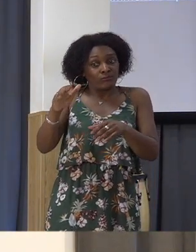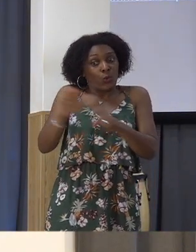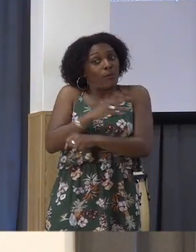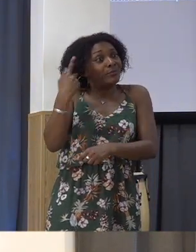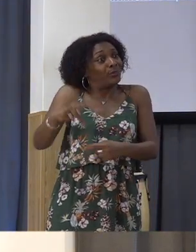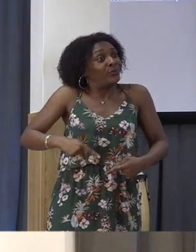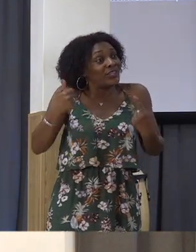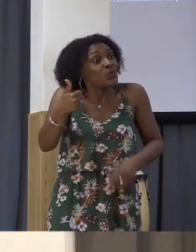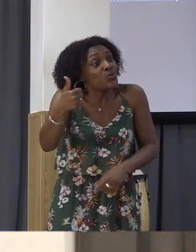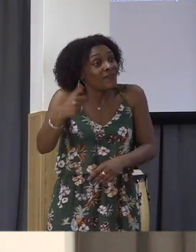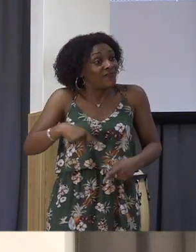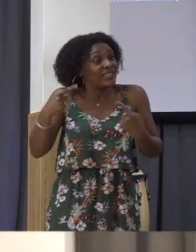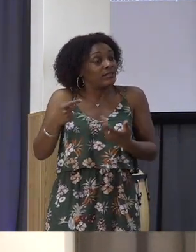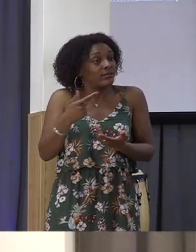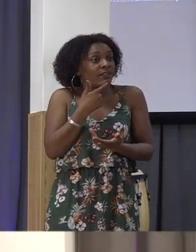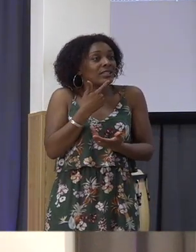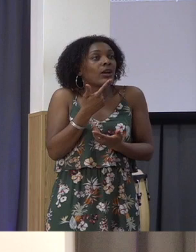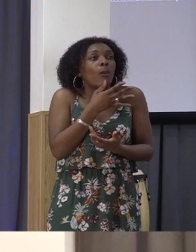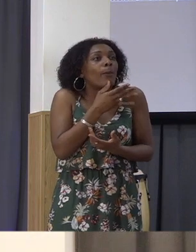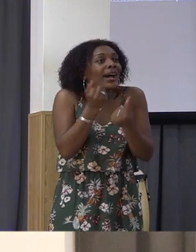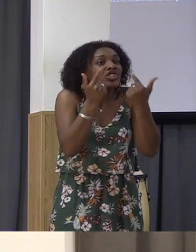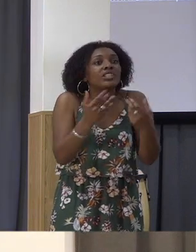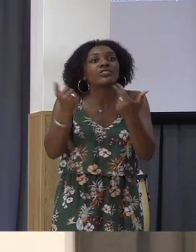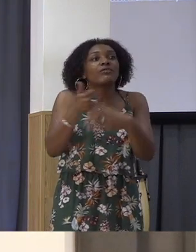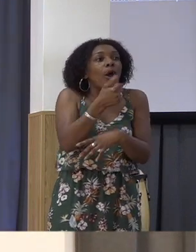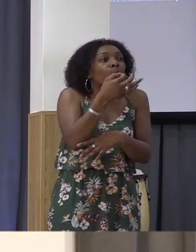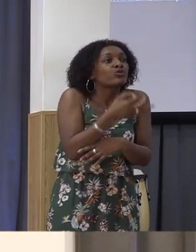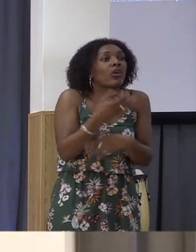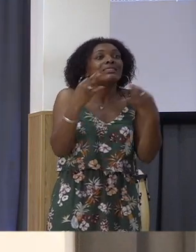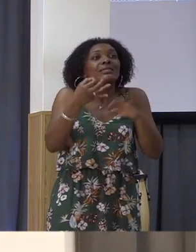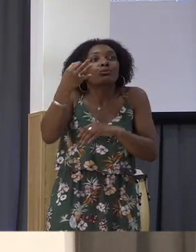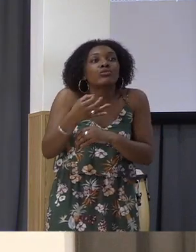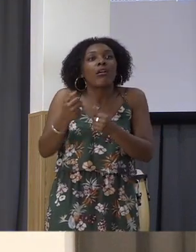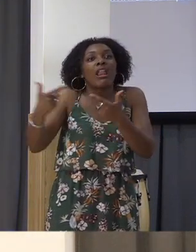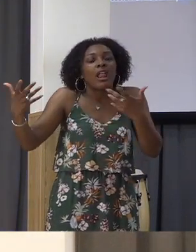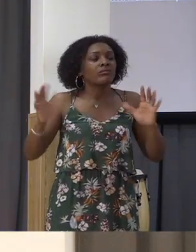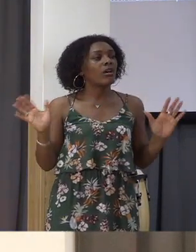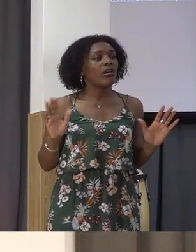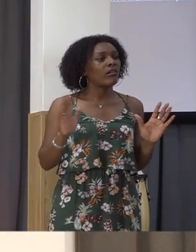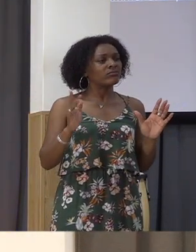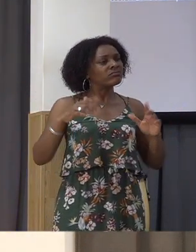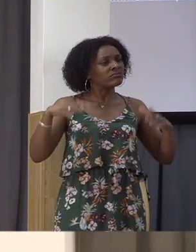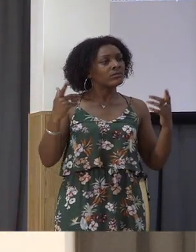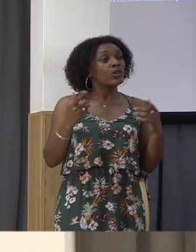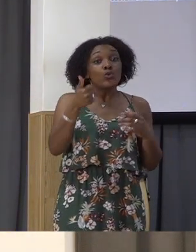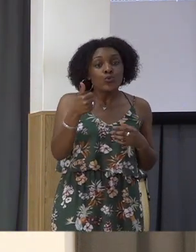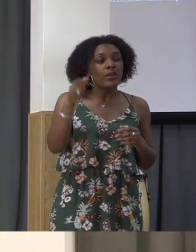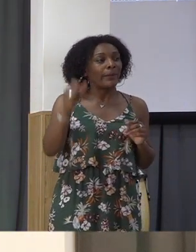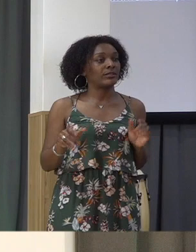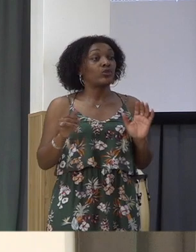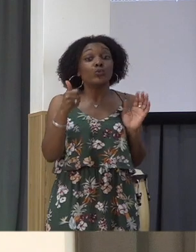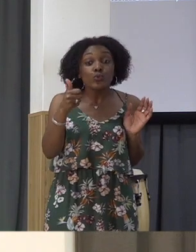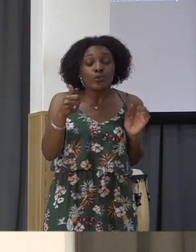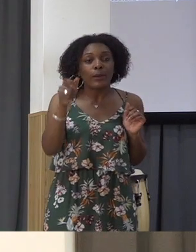Donc le seuil n'est pas à 1%. Le seuil, c'est à partir d'une personne. À partir du moment où